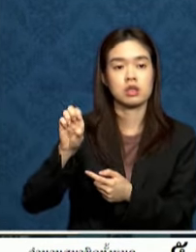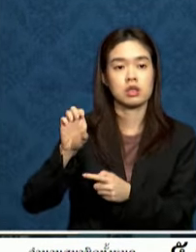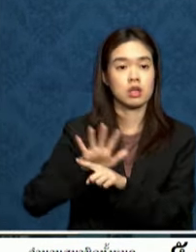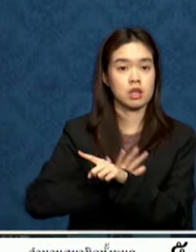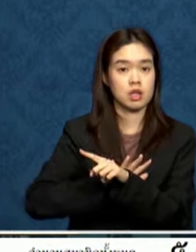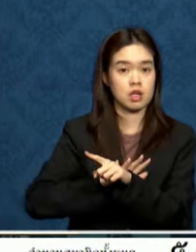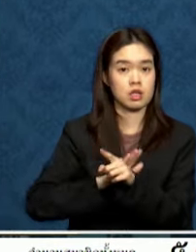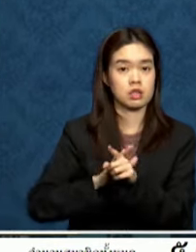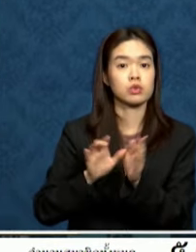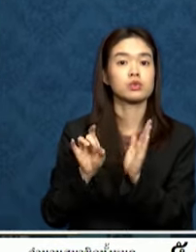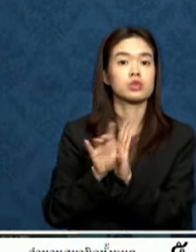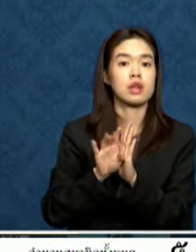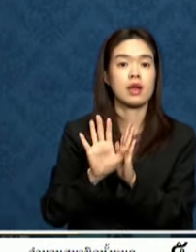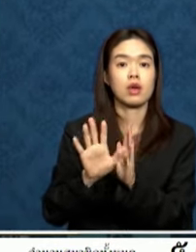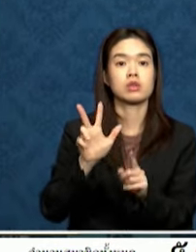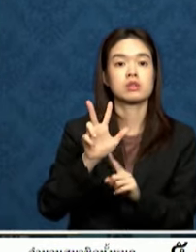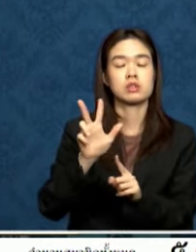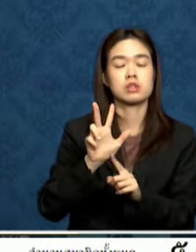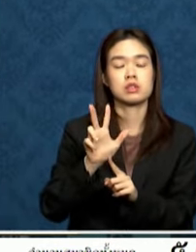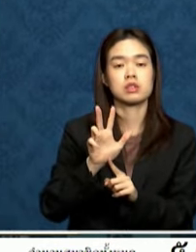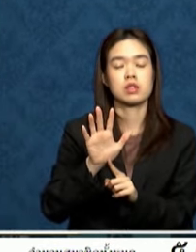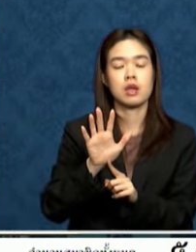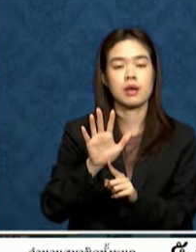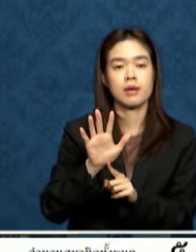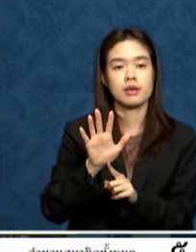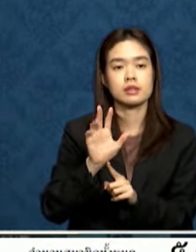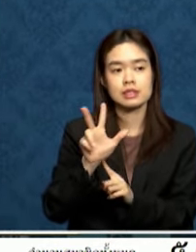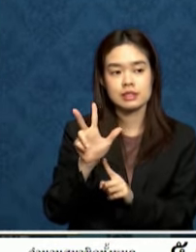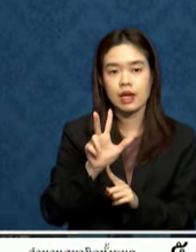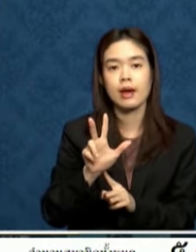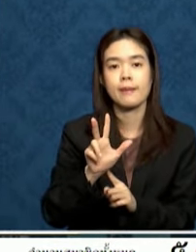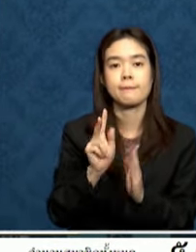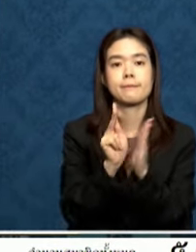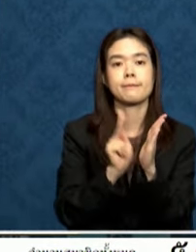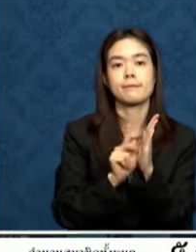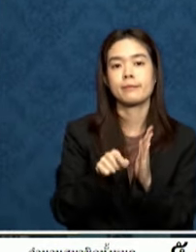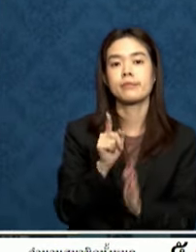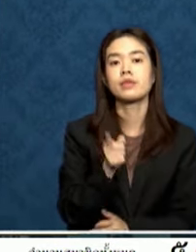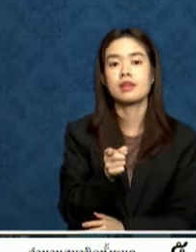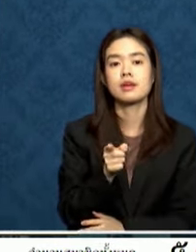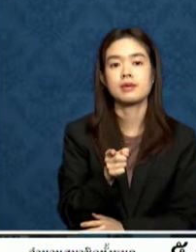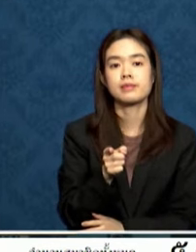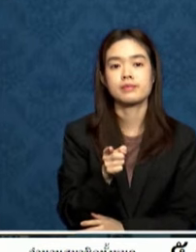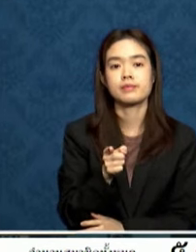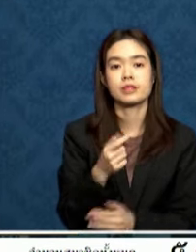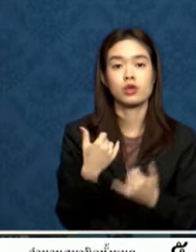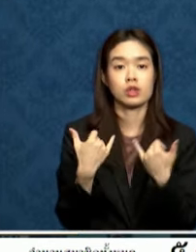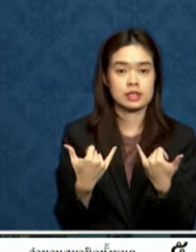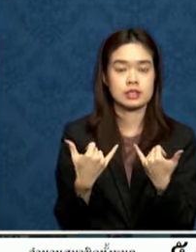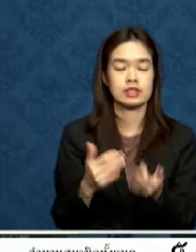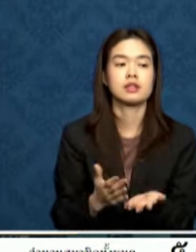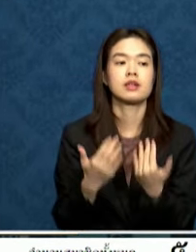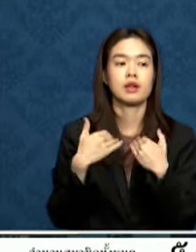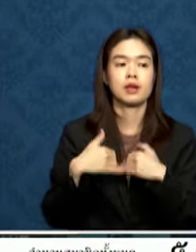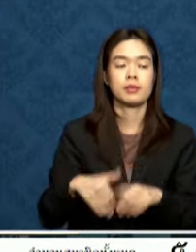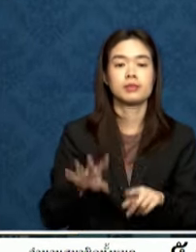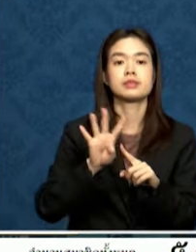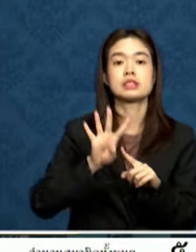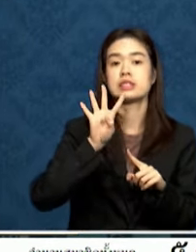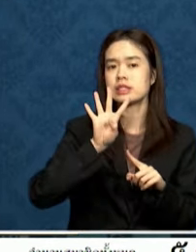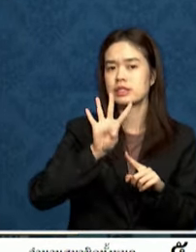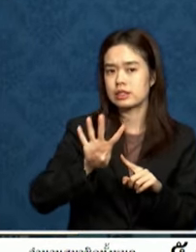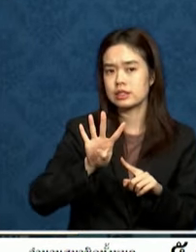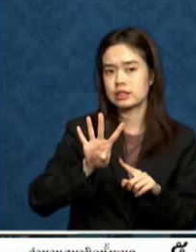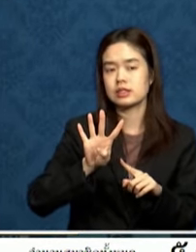เป็นพระราชบัญญัติเดิมครับที่ใช้อยู่ในปัจจุบันฉบับที่ 4ครับมาแรงนิด